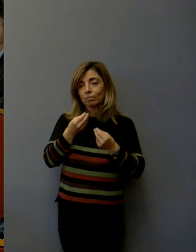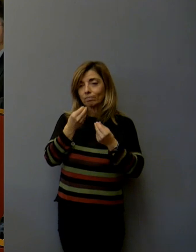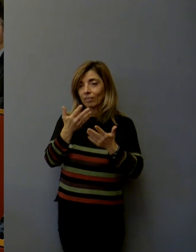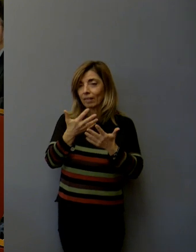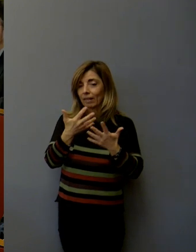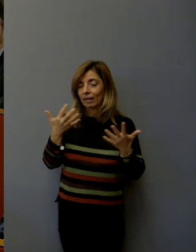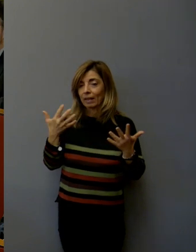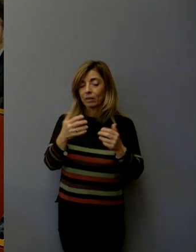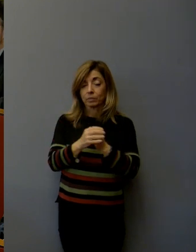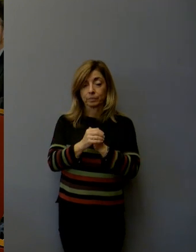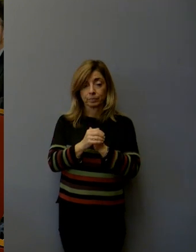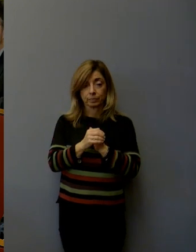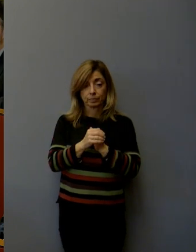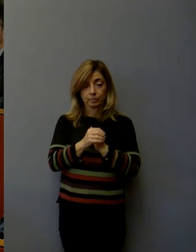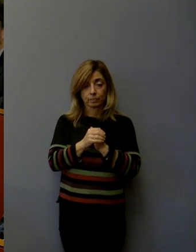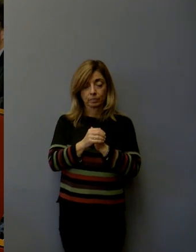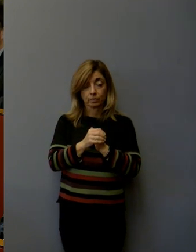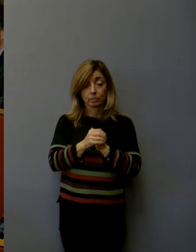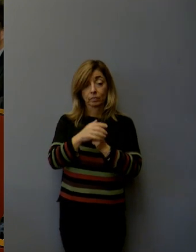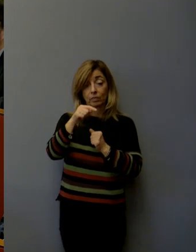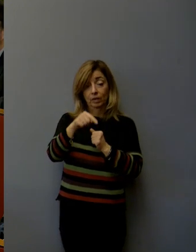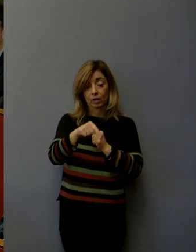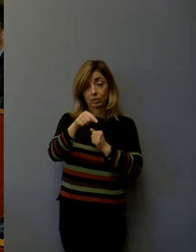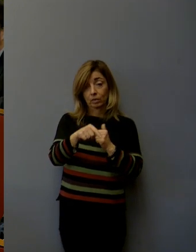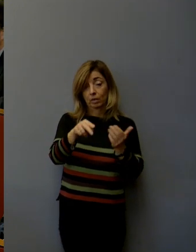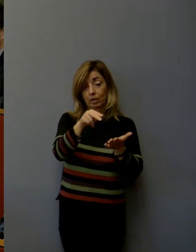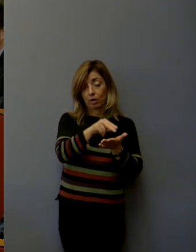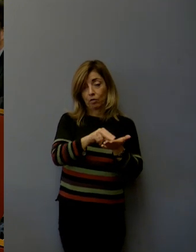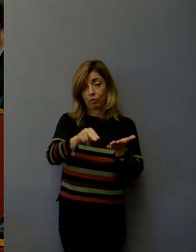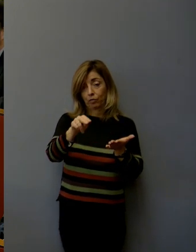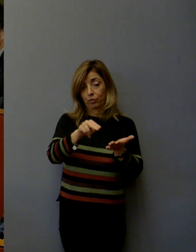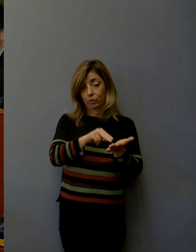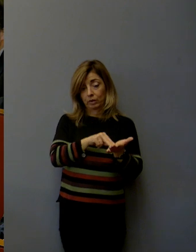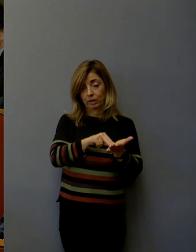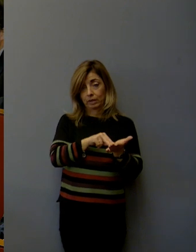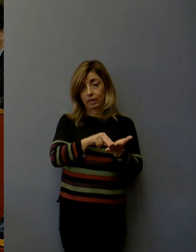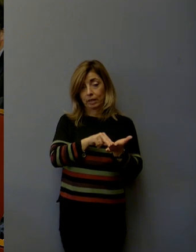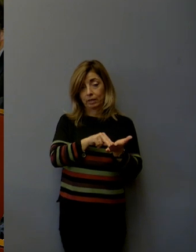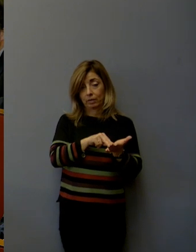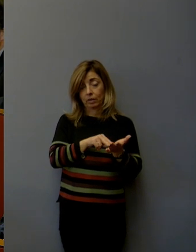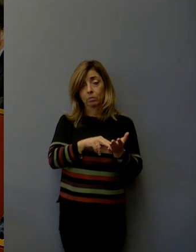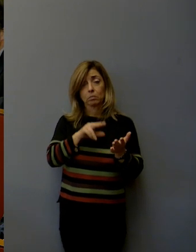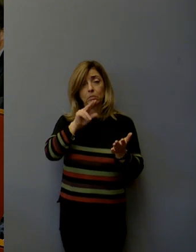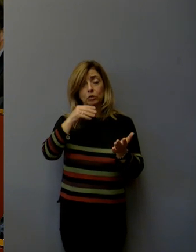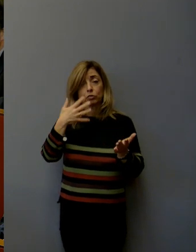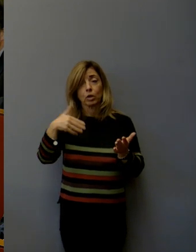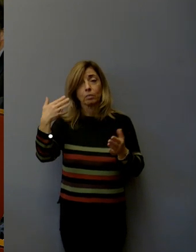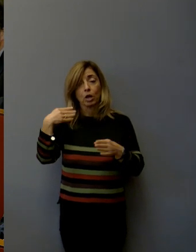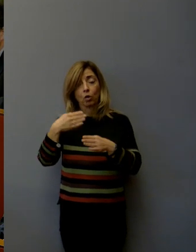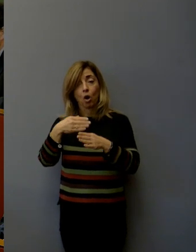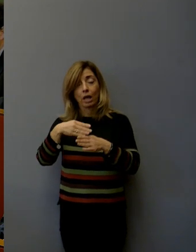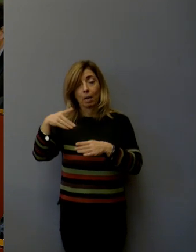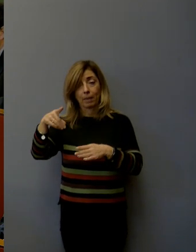non siamo qua ehm siamo qua per votare Innanzitutto sempre come ha detto già prima il collega Pandolfo quindi la mancanza del